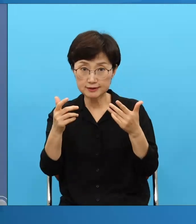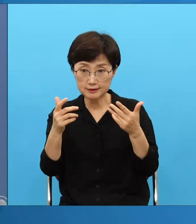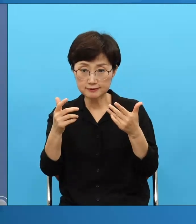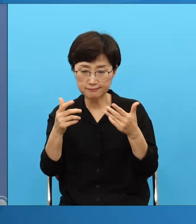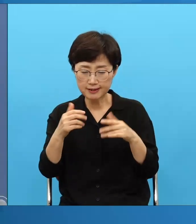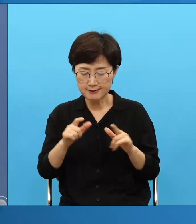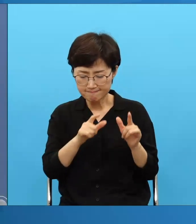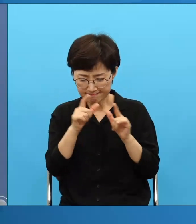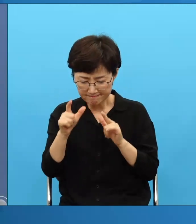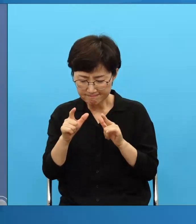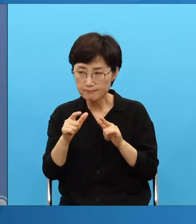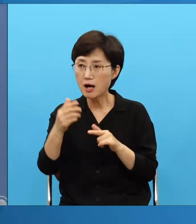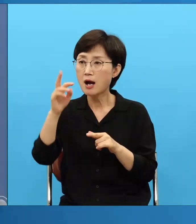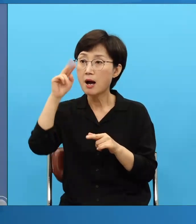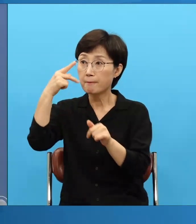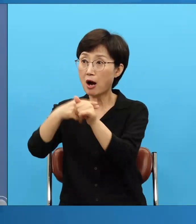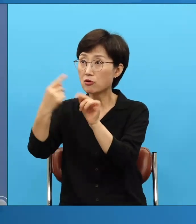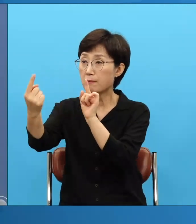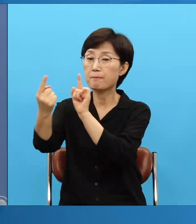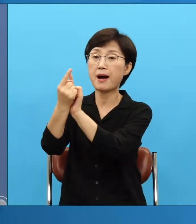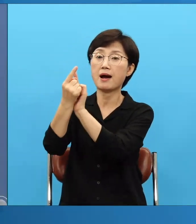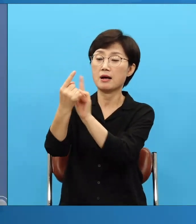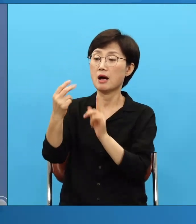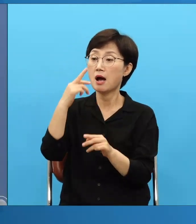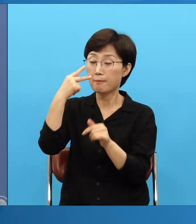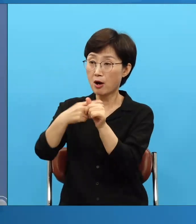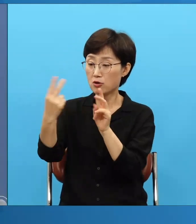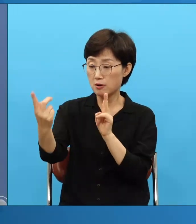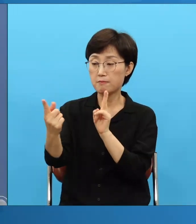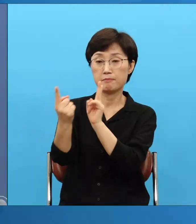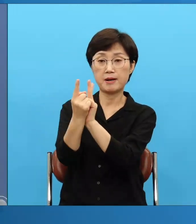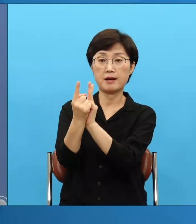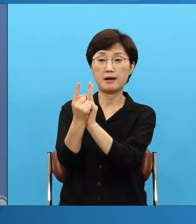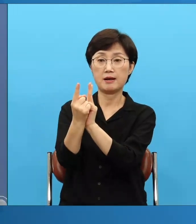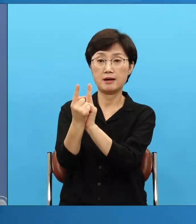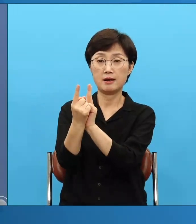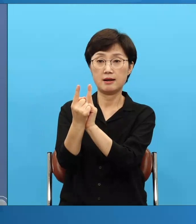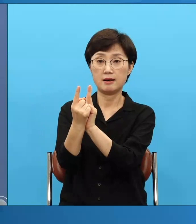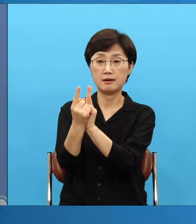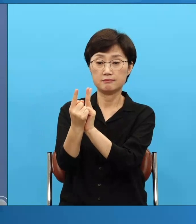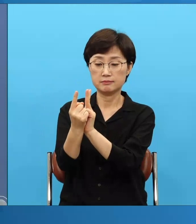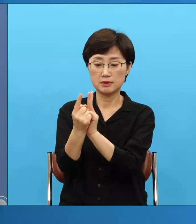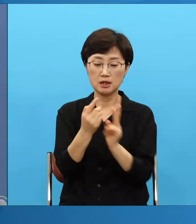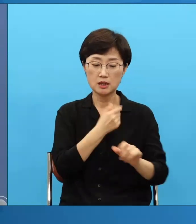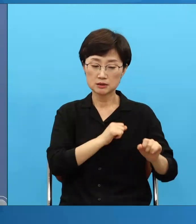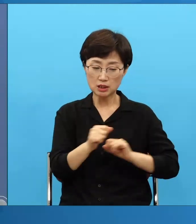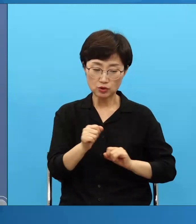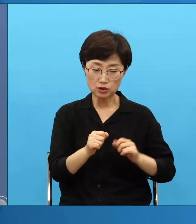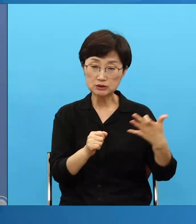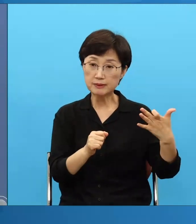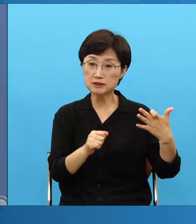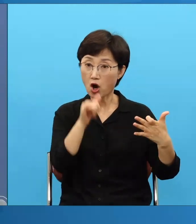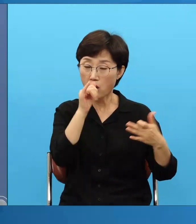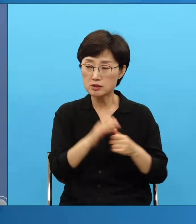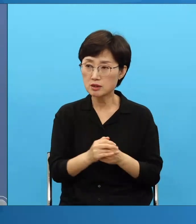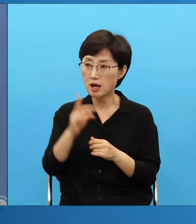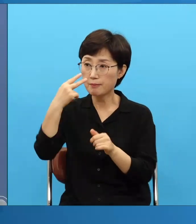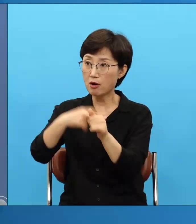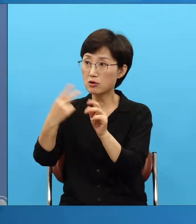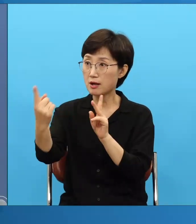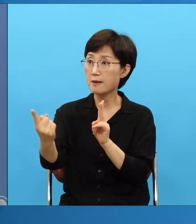바울을 만났어요. Then they were able to meet with 사도행전 Paul. 18장 1절에서 4절. And we see that in Acts chapter 18 verse 4. 전혀 말 안